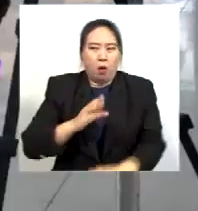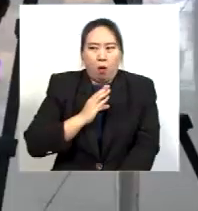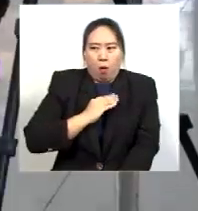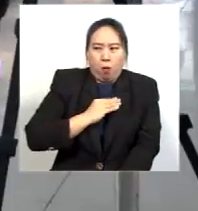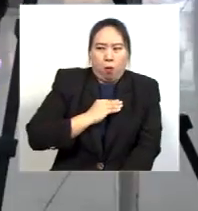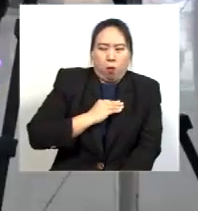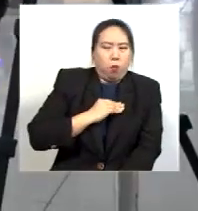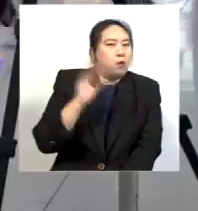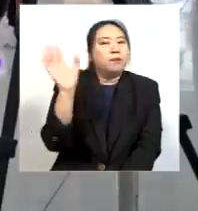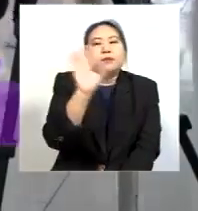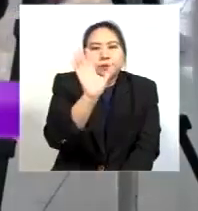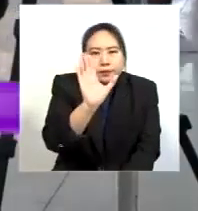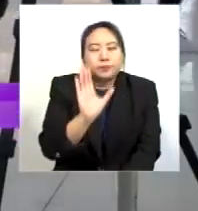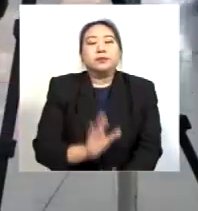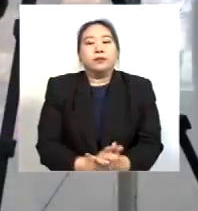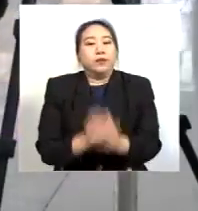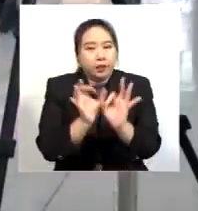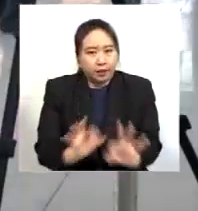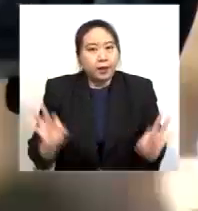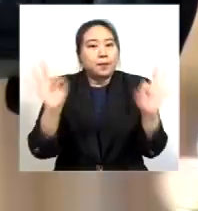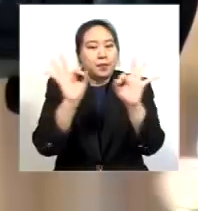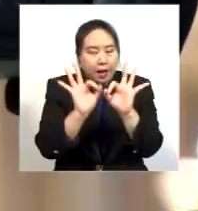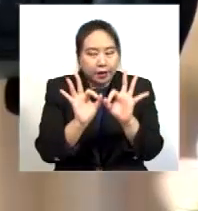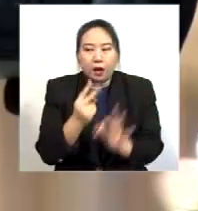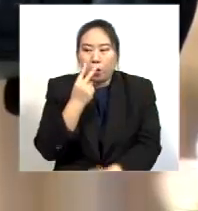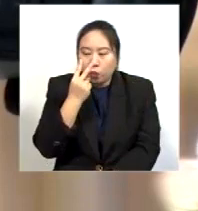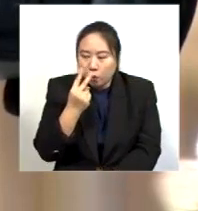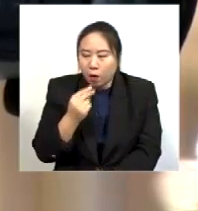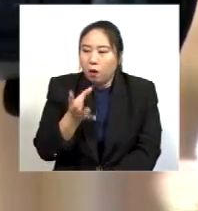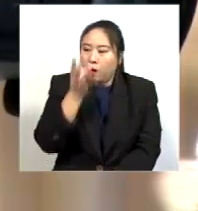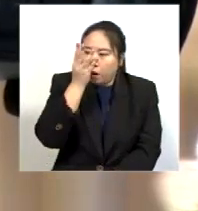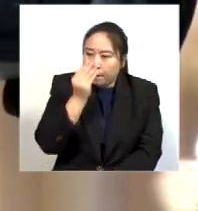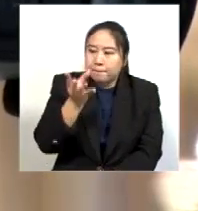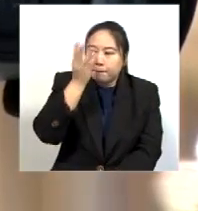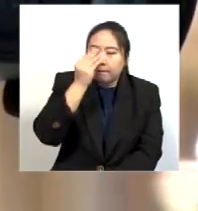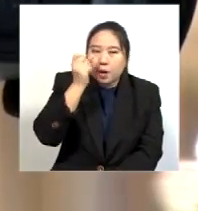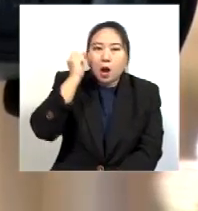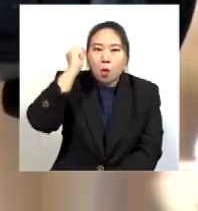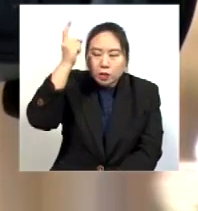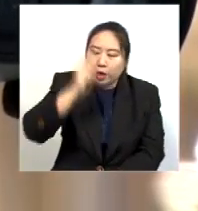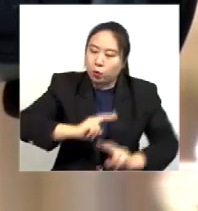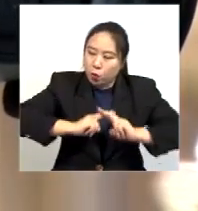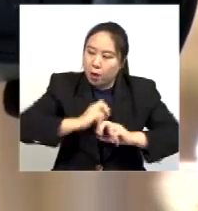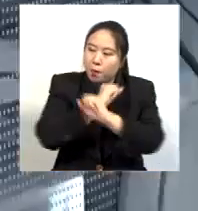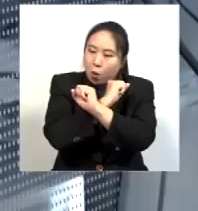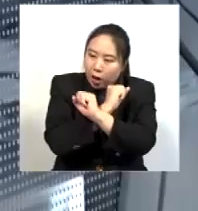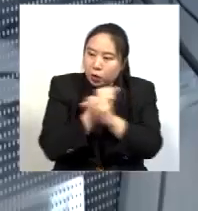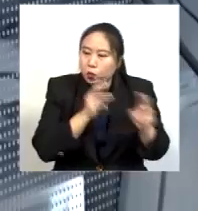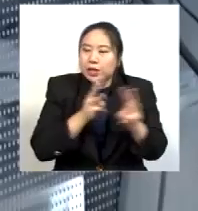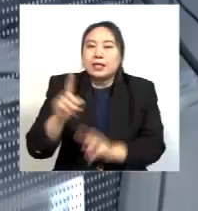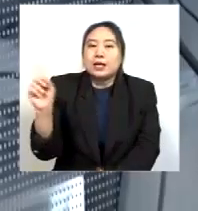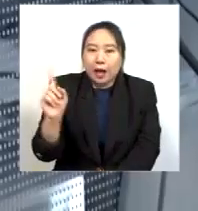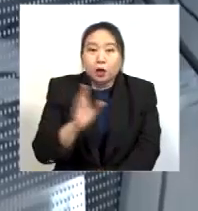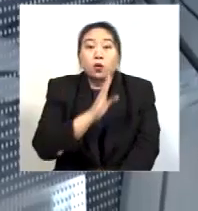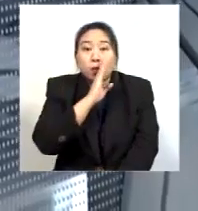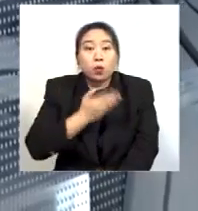หรือตื่นตระหนกมากจนเกินไปแต่ขอให้ทำความเข้าใจกับโรคแล้วก็ทำความเข้าใจในการป้องกันตนเองหากทุกคนให้ความ